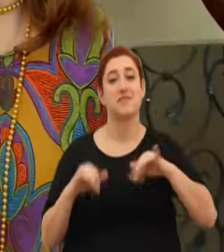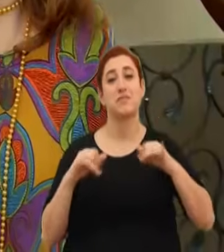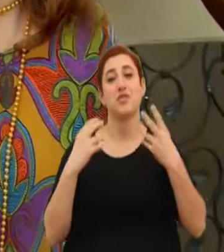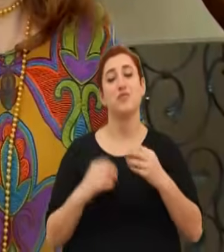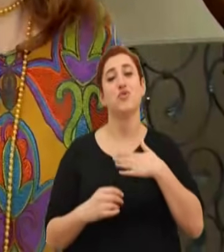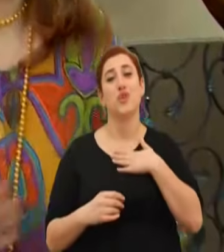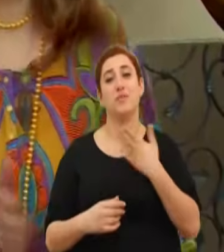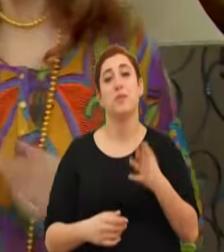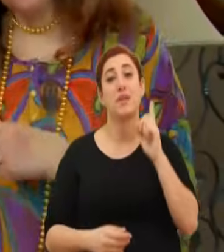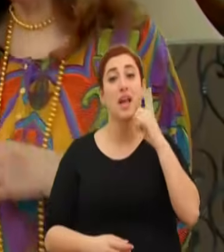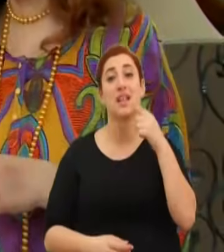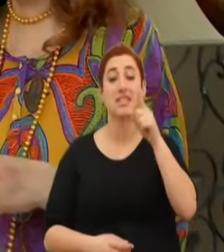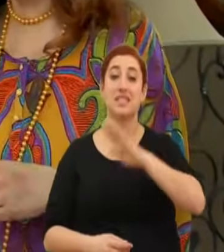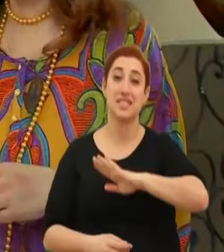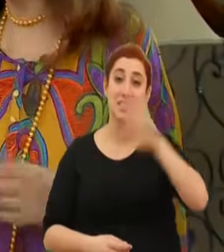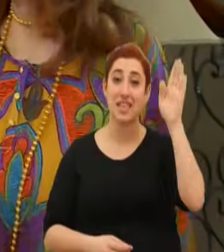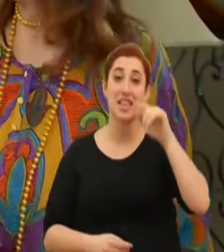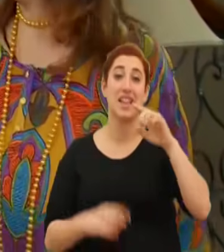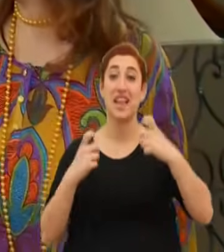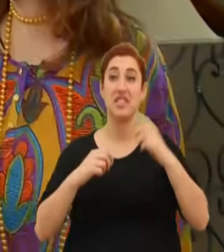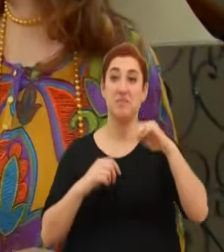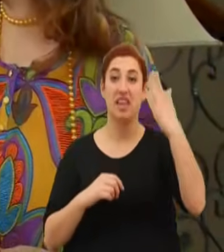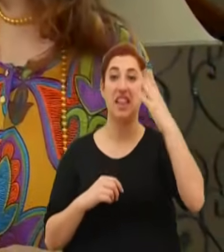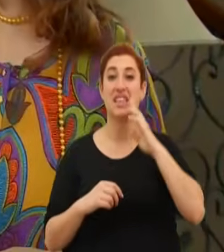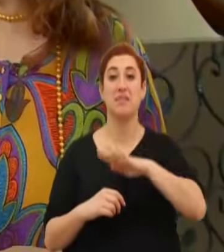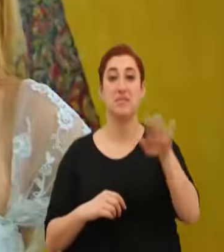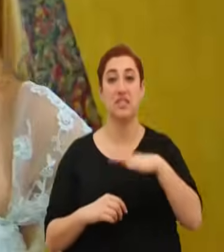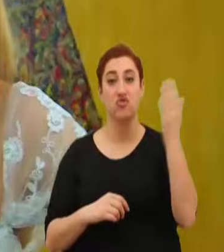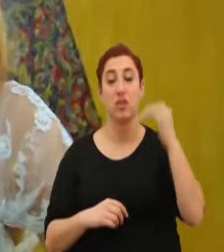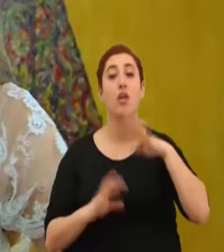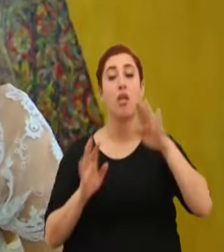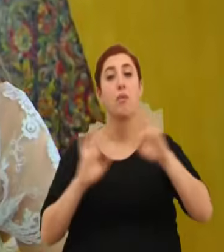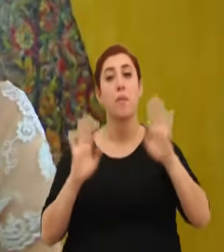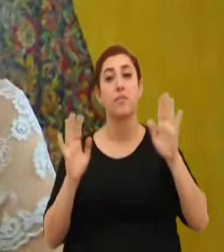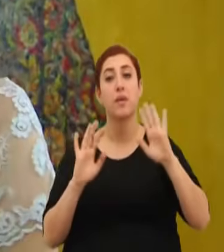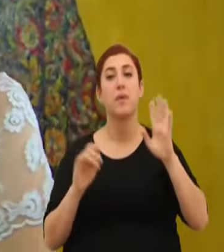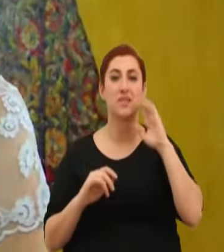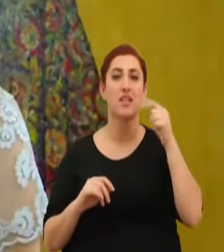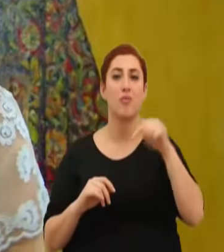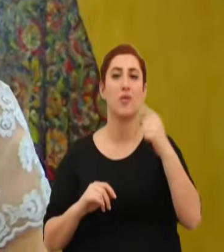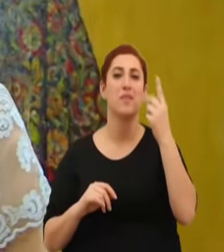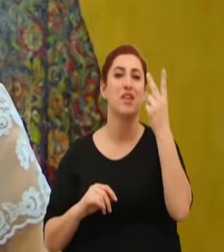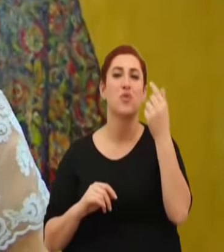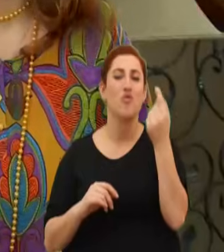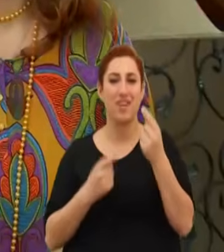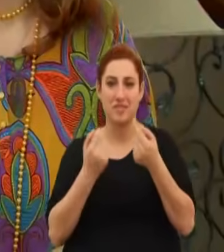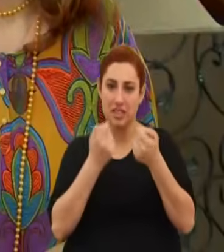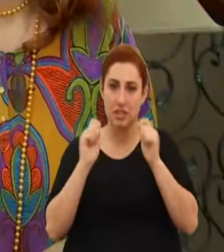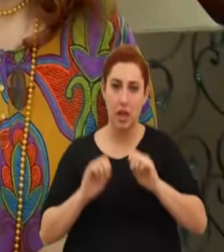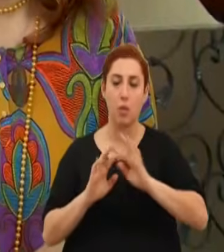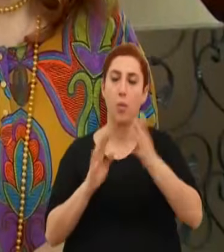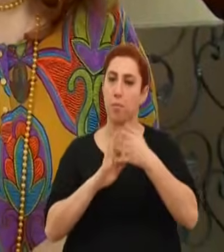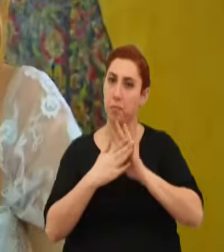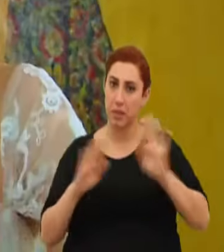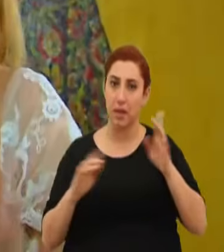canım benim. Yalnız siz yukarı çıkın şimdi neredeyse gelir temizlik şirketi. Ha, tamam tamam zaten böyle bir iki küçük ayrıntı kaldı.